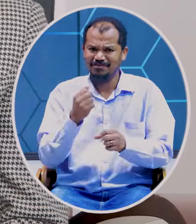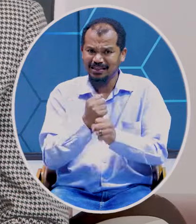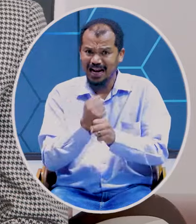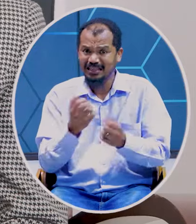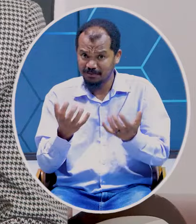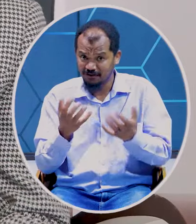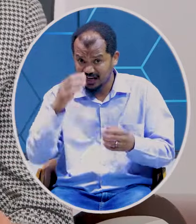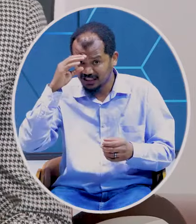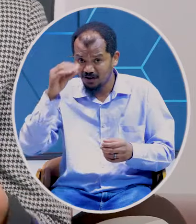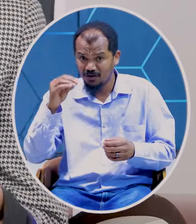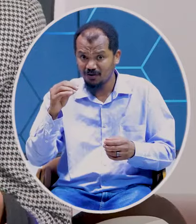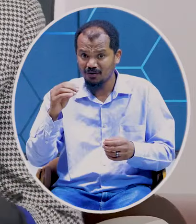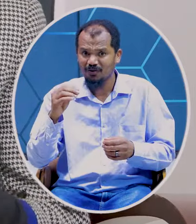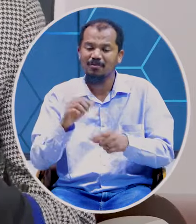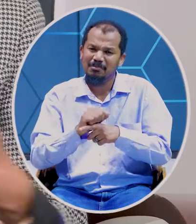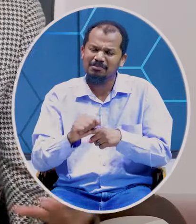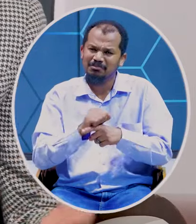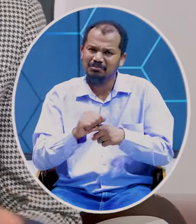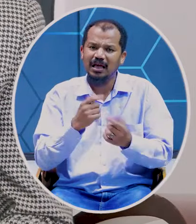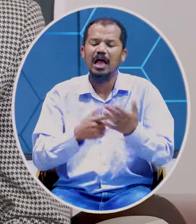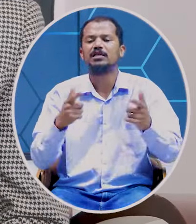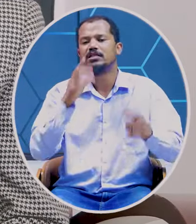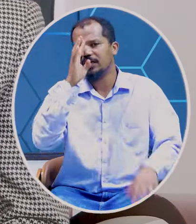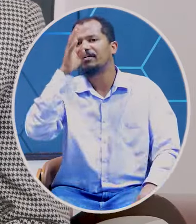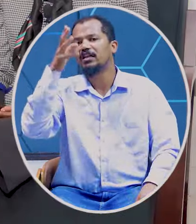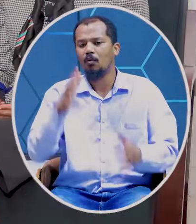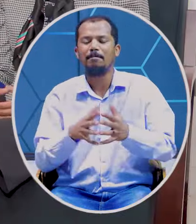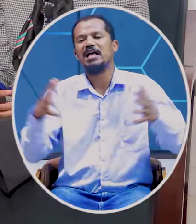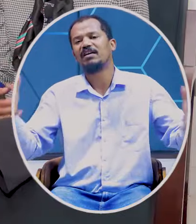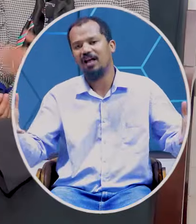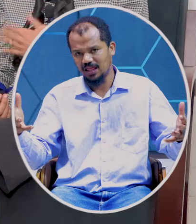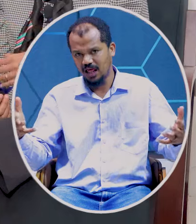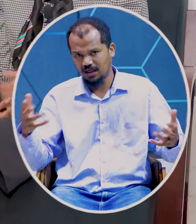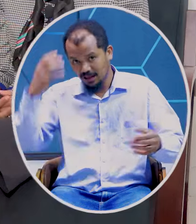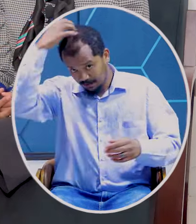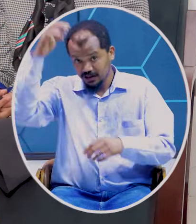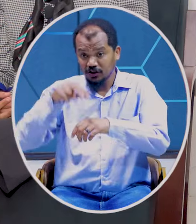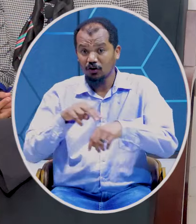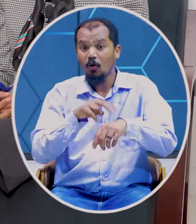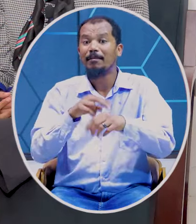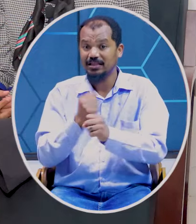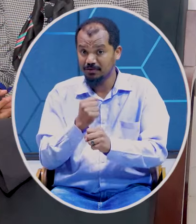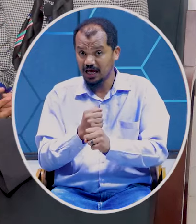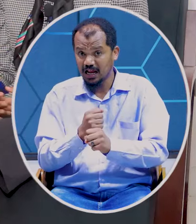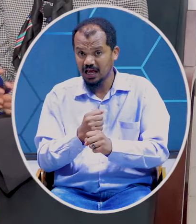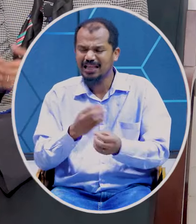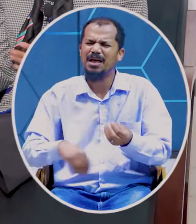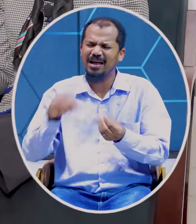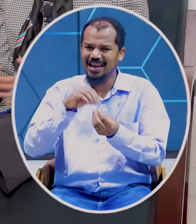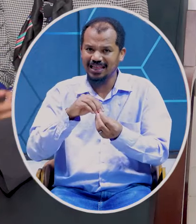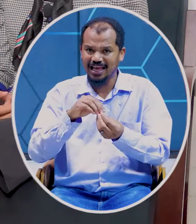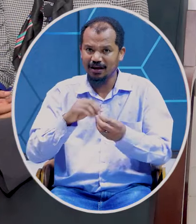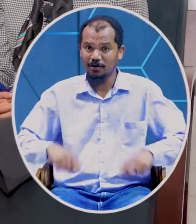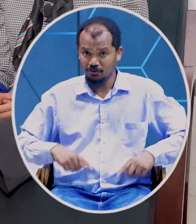መስራት ለሚፈልግ ሰው ፕራይቬት ፕራክቲስ ያንን እድል ይፈጥርለታል ወይም ያሰፋለታል። ያው በመንግስት ተቋማትም ቢሰራ